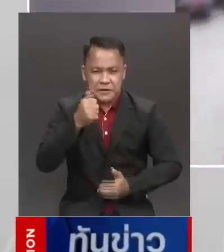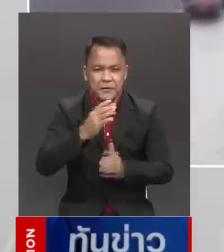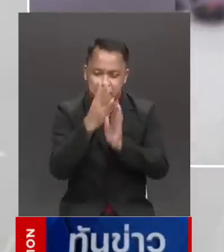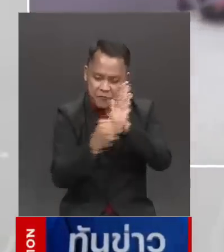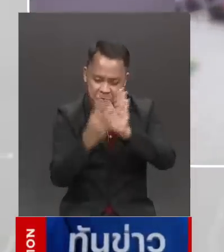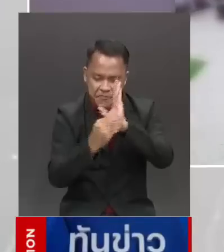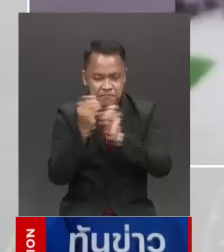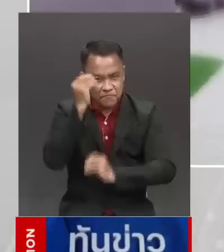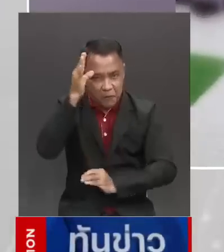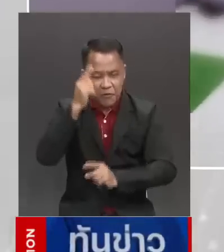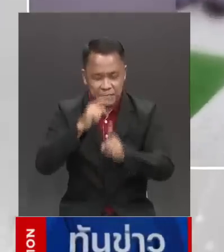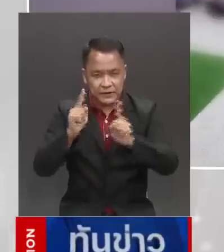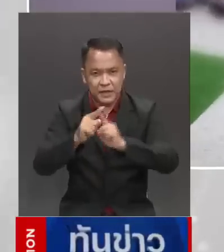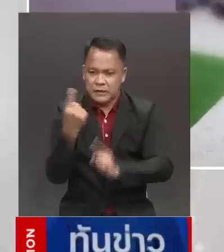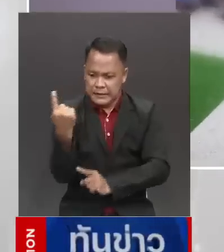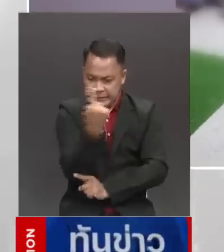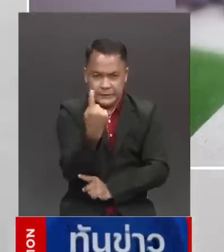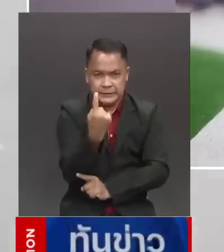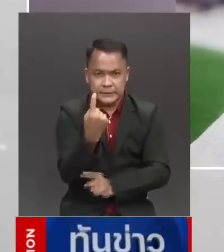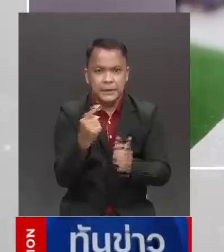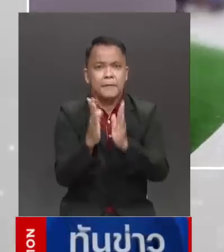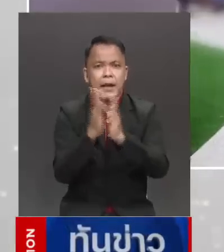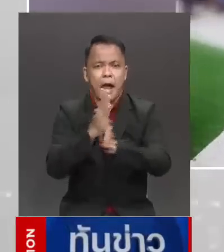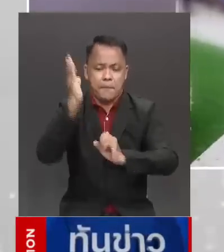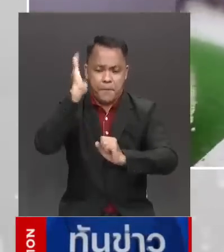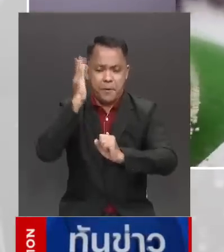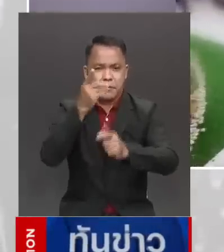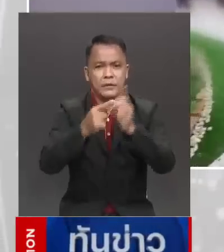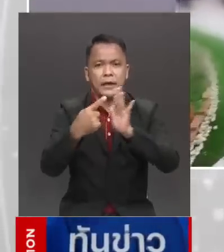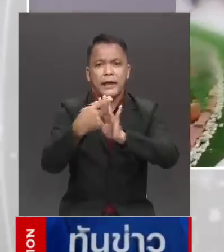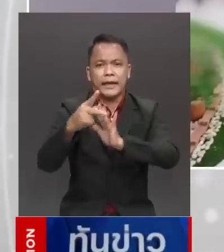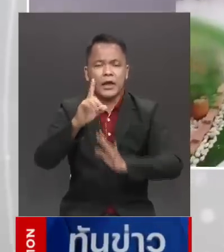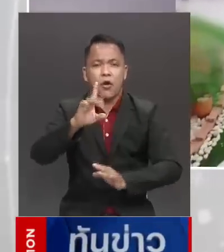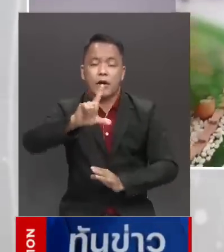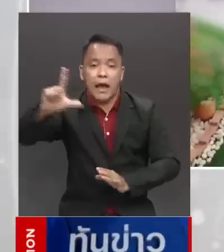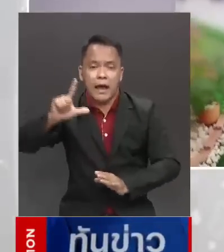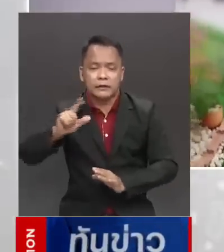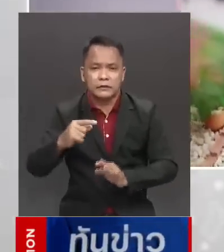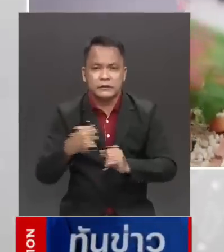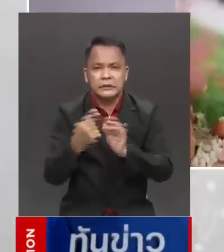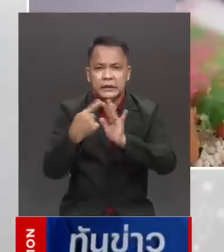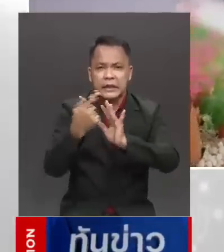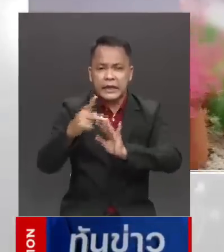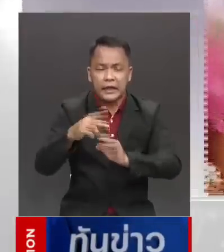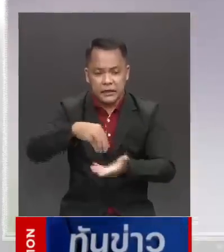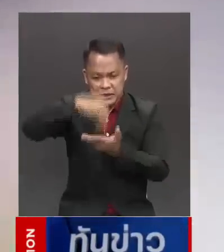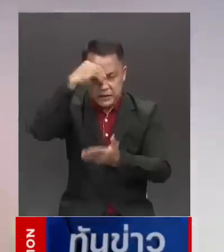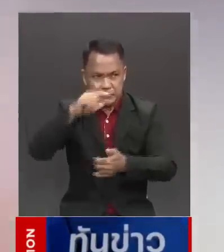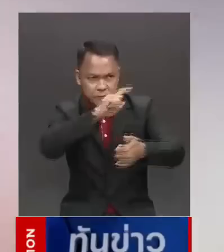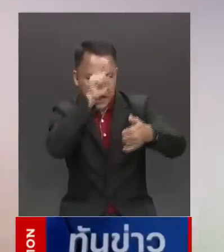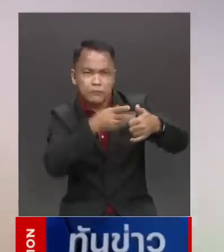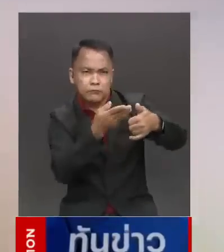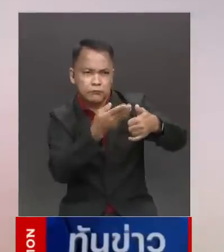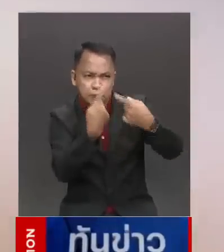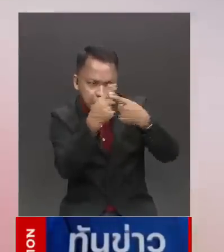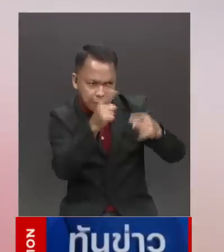ความรู้มาอบรมปรากฏว่าหนึ่งในนั้นค่ะพระวิทยากรคือเคร้อยล้านคุณผู้ชมนักเรียนเขาก็เลยตั้งคำถามว่